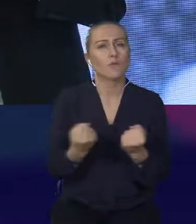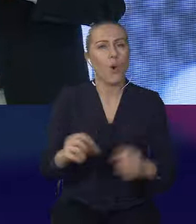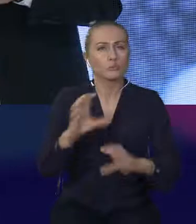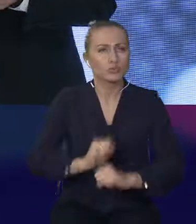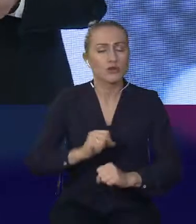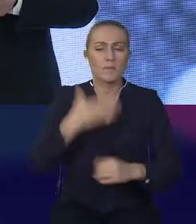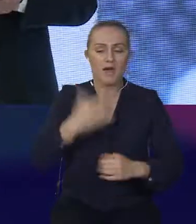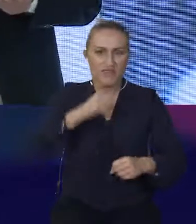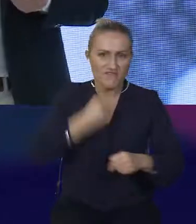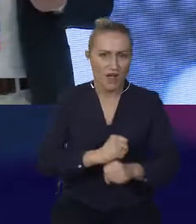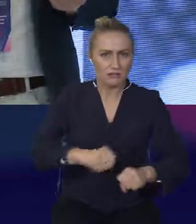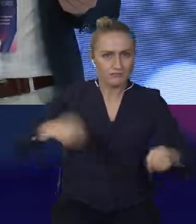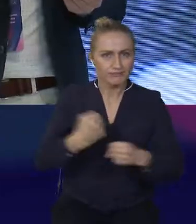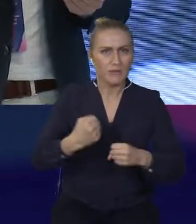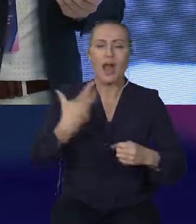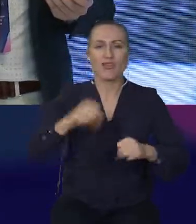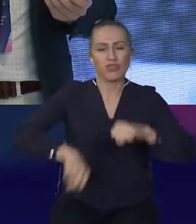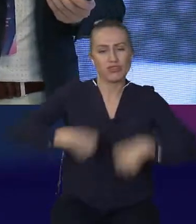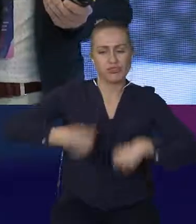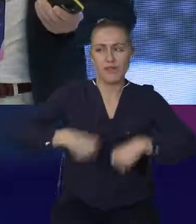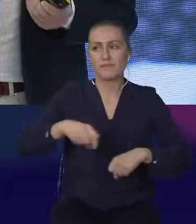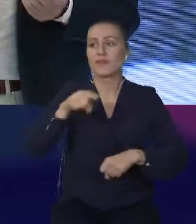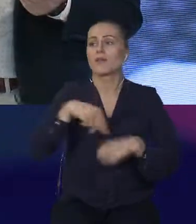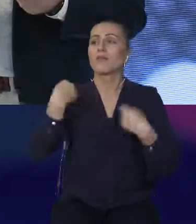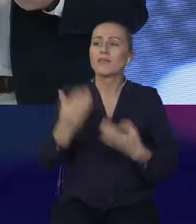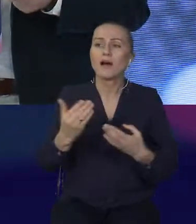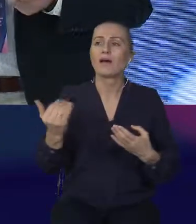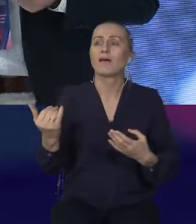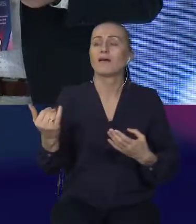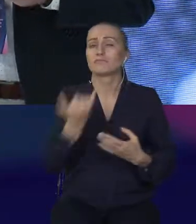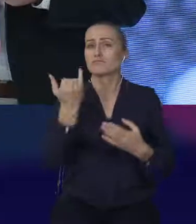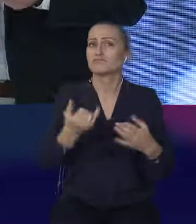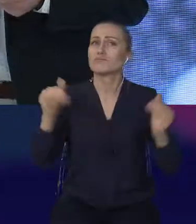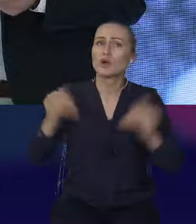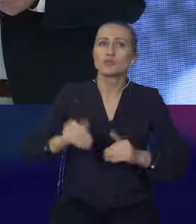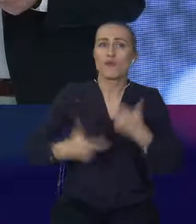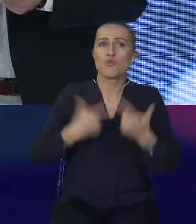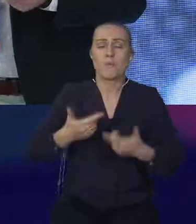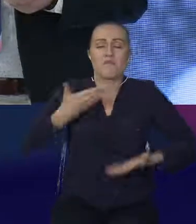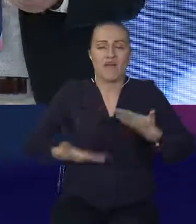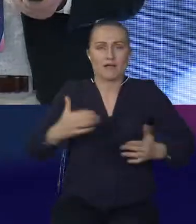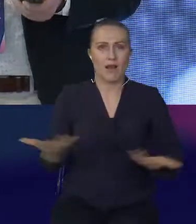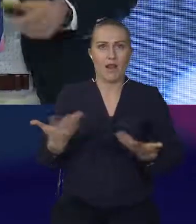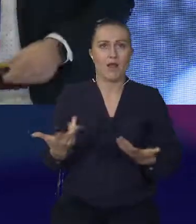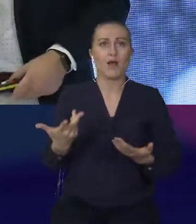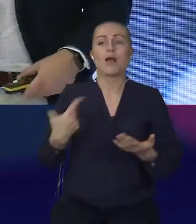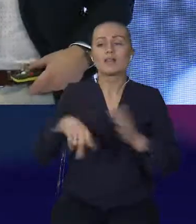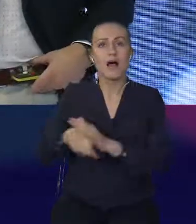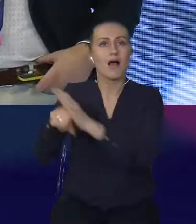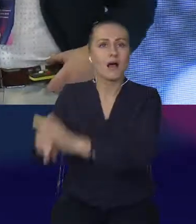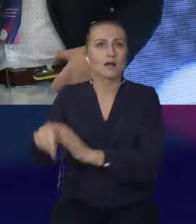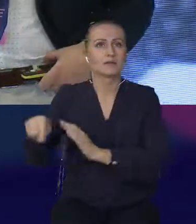wytrzymałości, sztywności, a jednocześnie umożliwi nam osiągnięcie optymalnej wagi, w szczególności dedykowanej